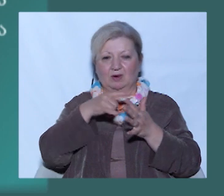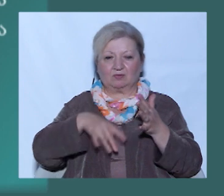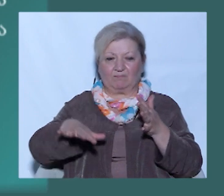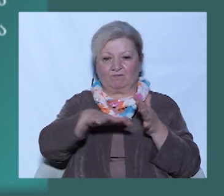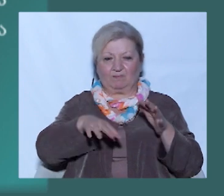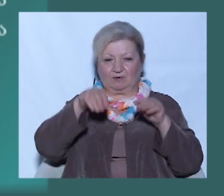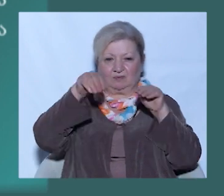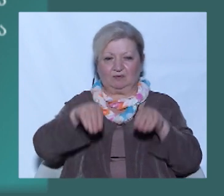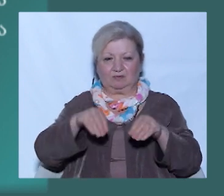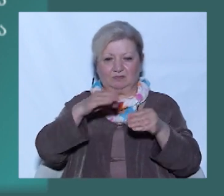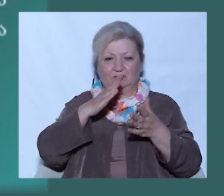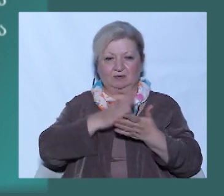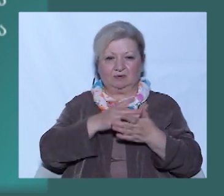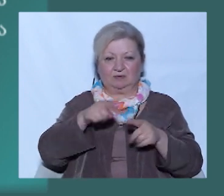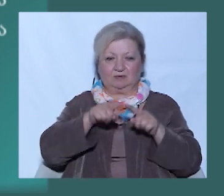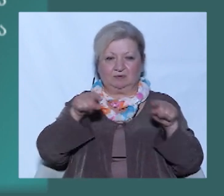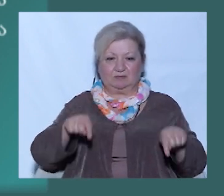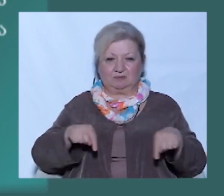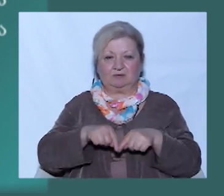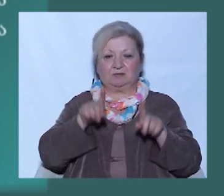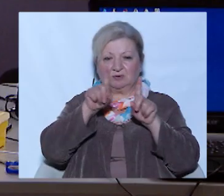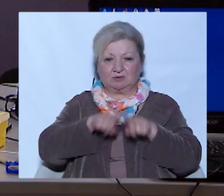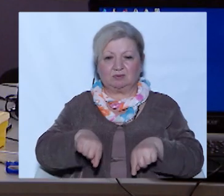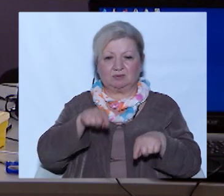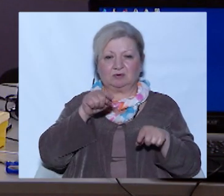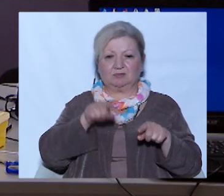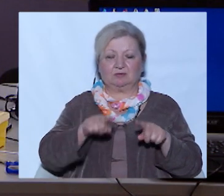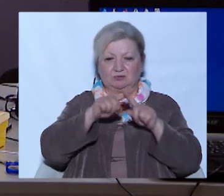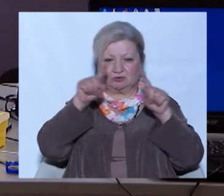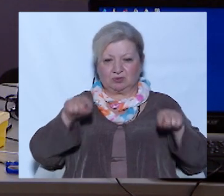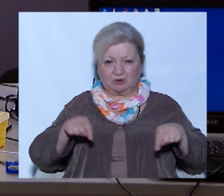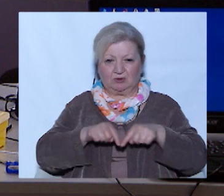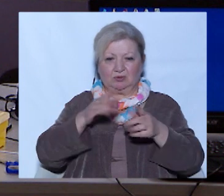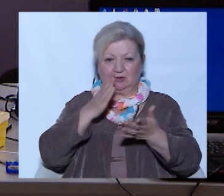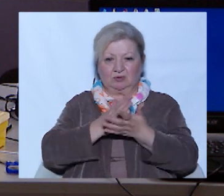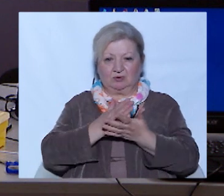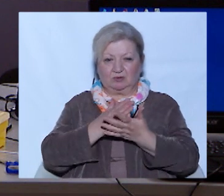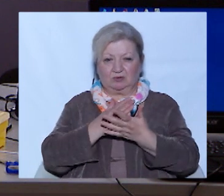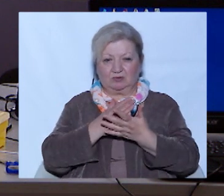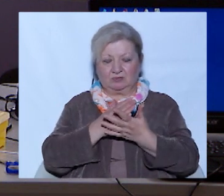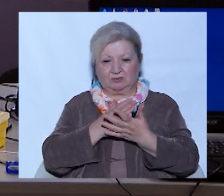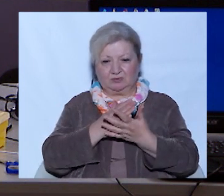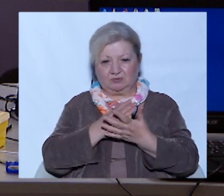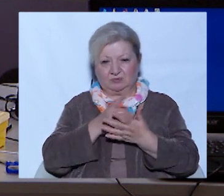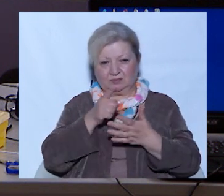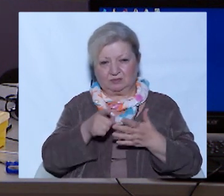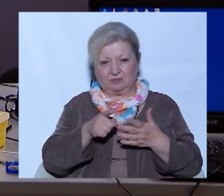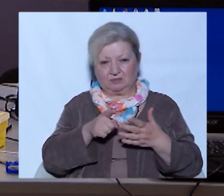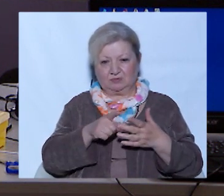მაგნიტურ ველში. აი მაგნიტური ნაკადის წირები აქა გვაქვს. იგივე ჩარჩო აქედან